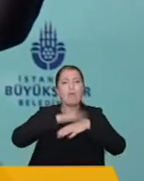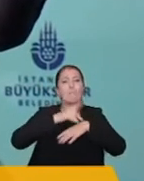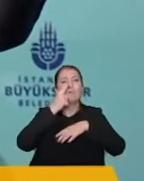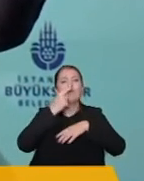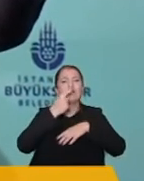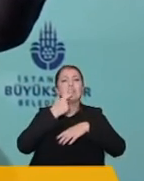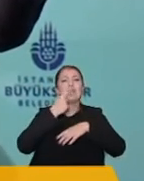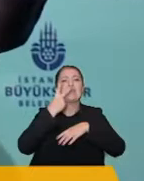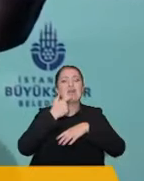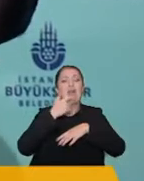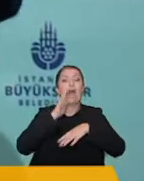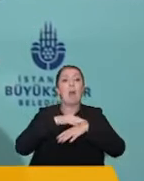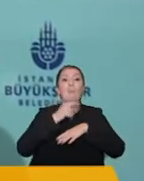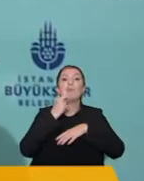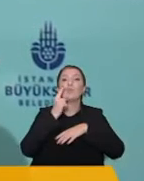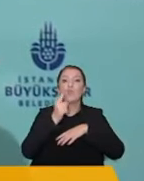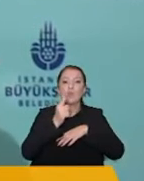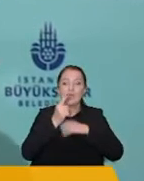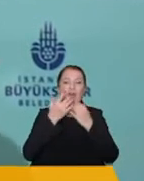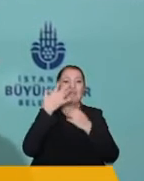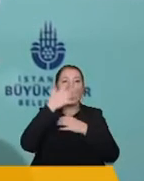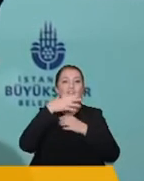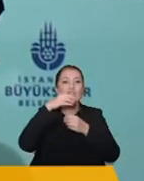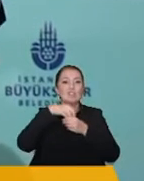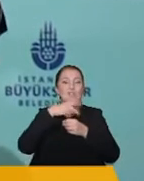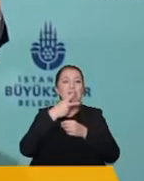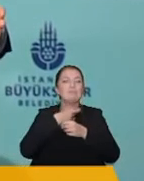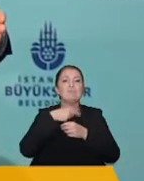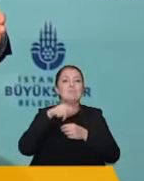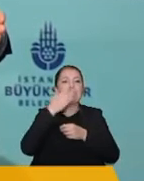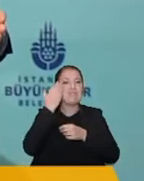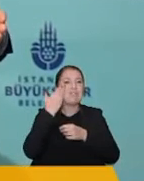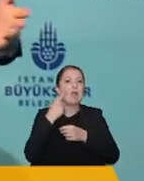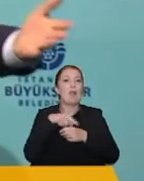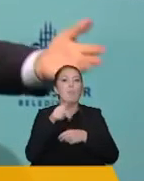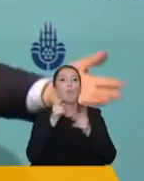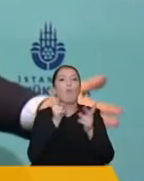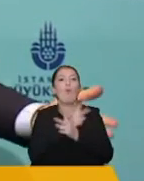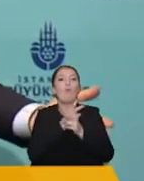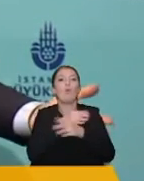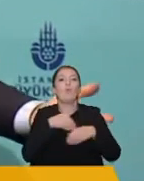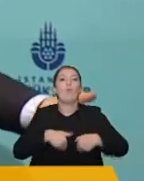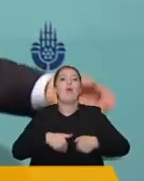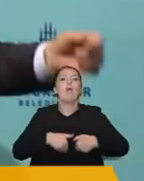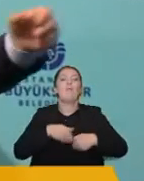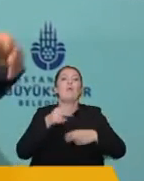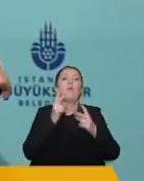2 senede diyorsak, ya televizyon ekranlarında bizi izleyenler güler. Olmaz böyle şey.